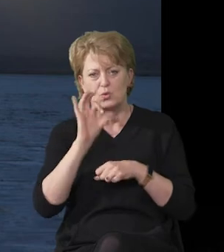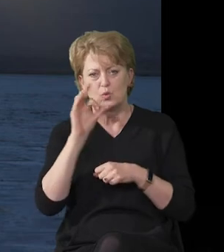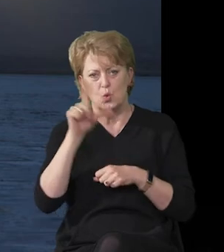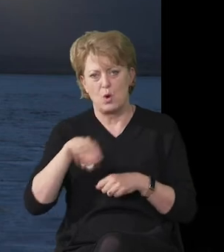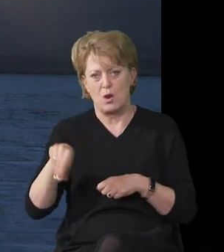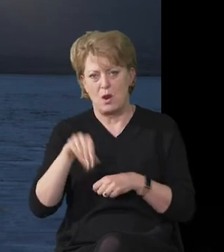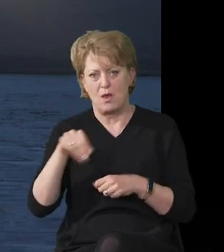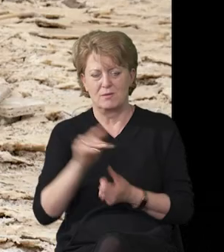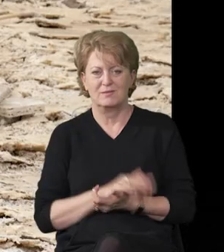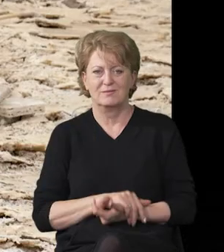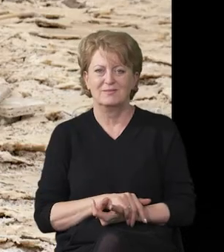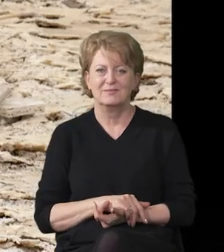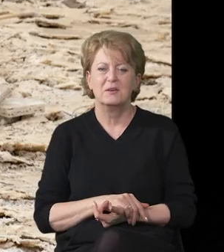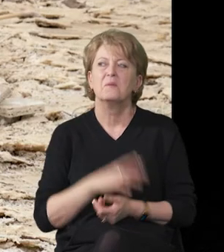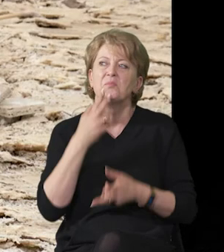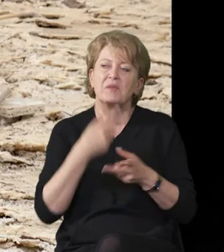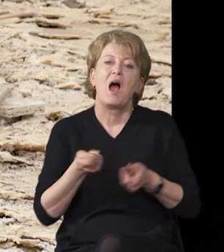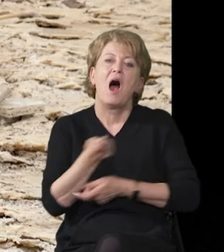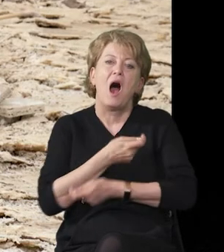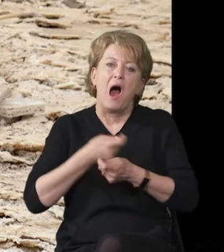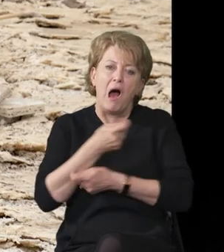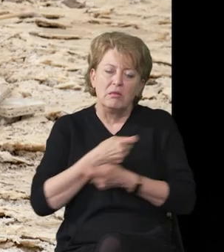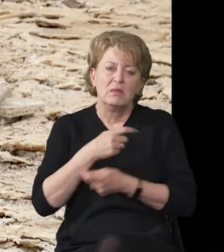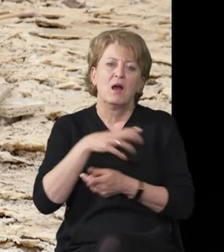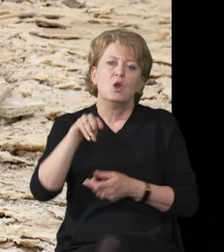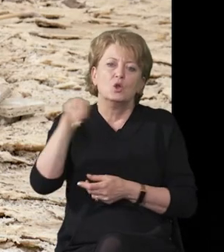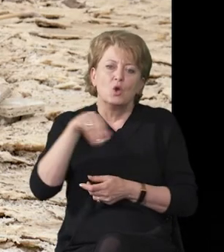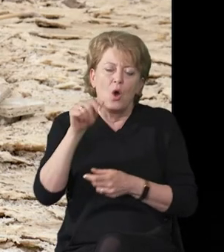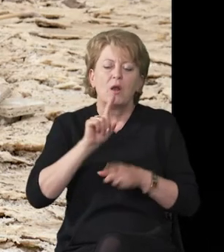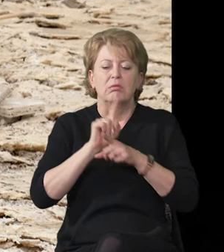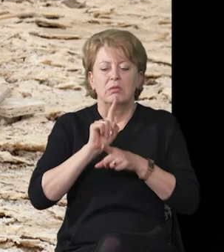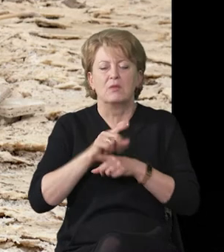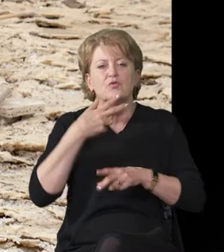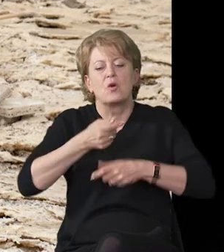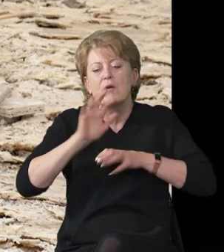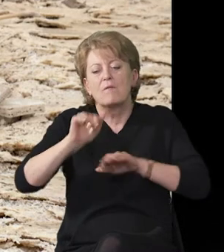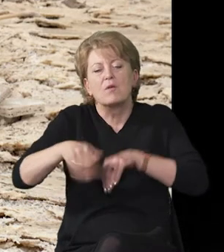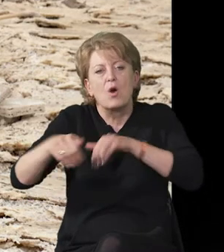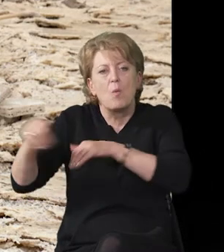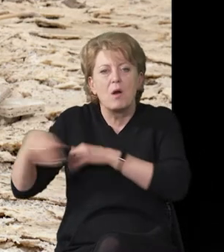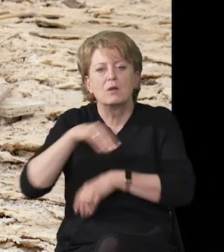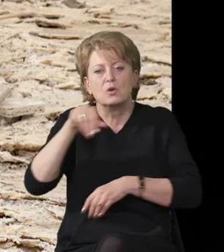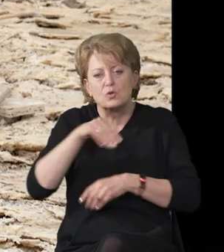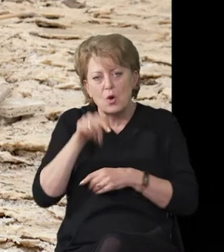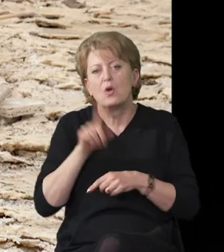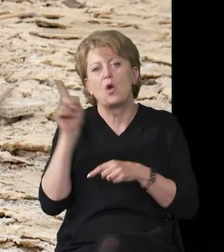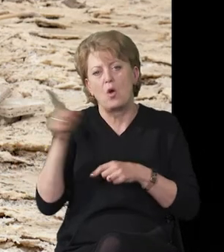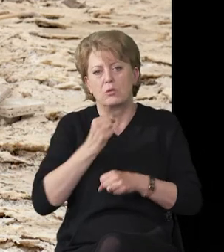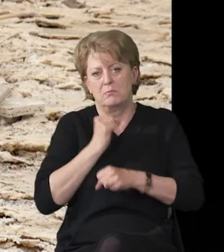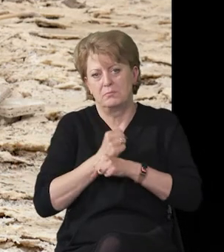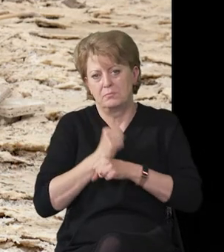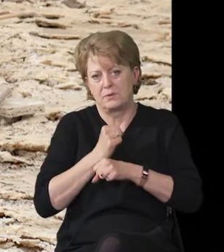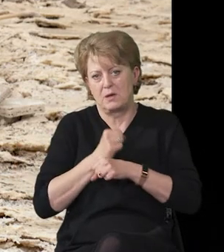No i handel solą, jak również wydobycie solą jest w rękach Afarów. Tych właśnie ludzi,